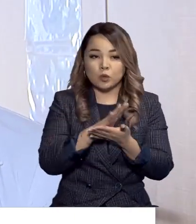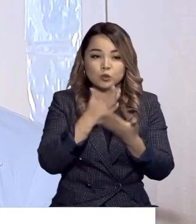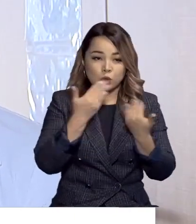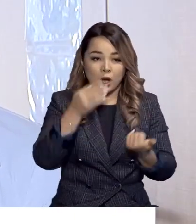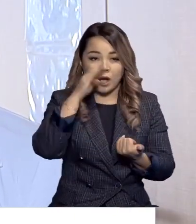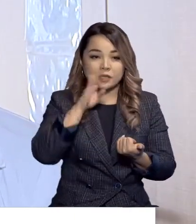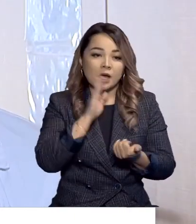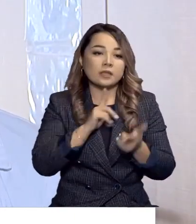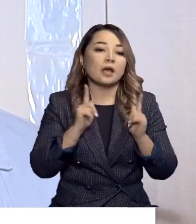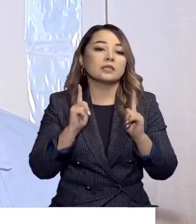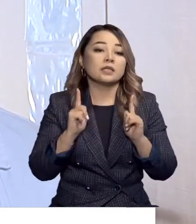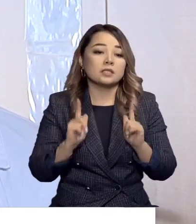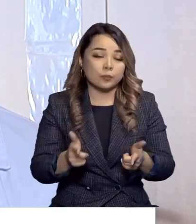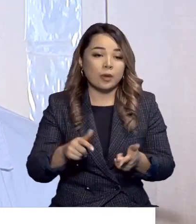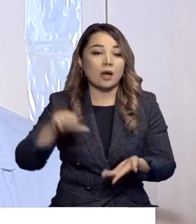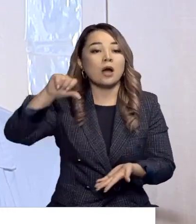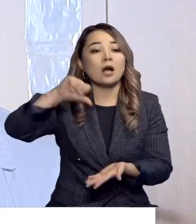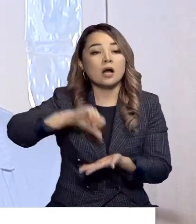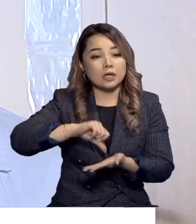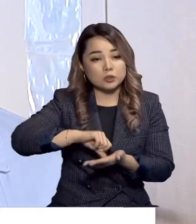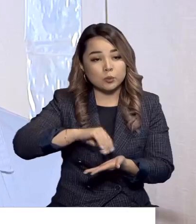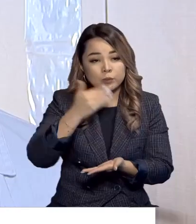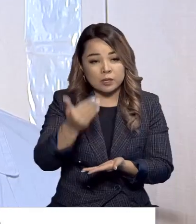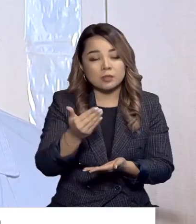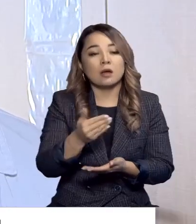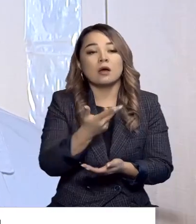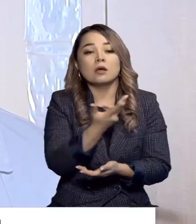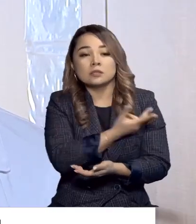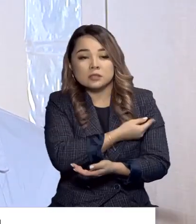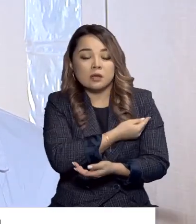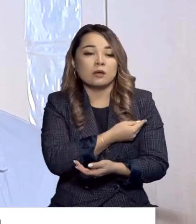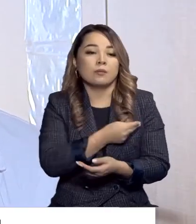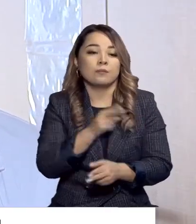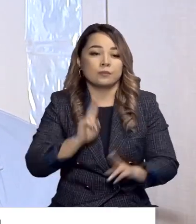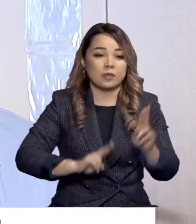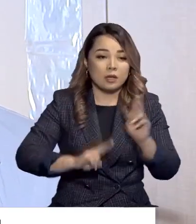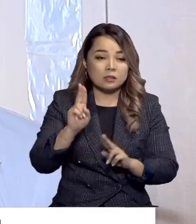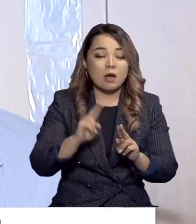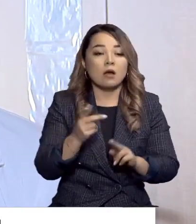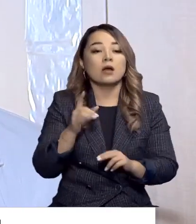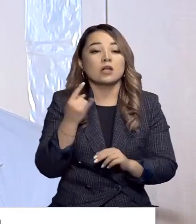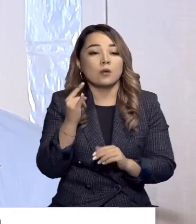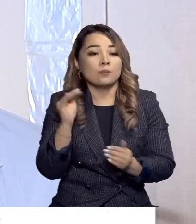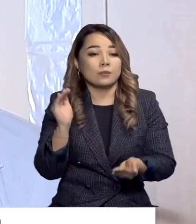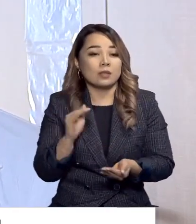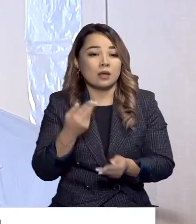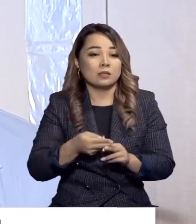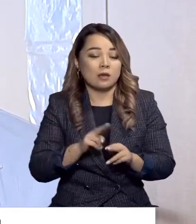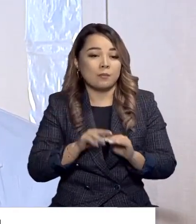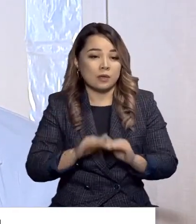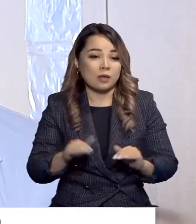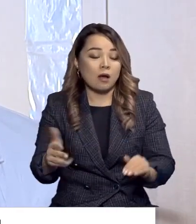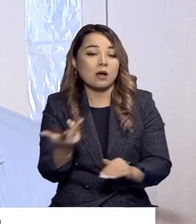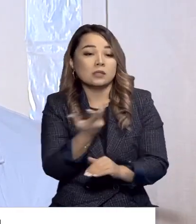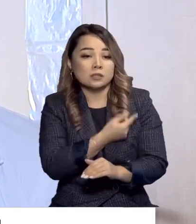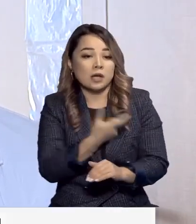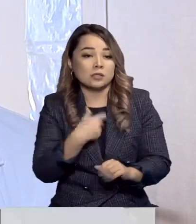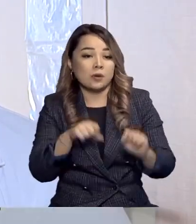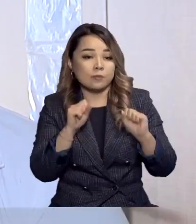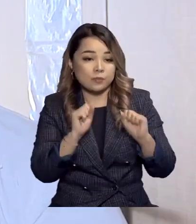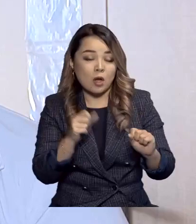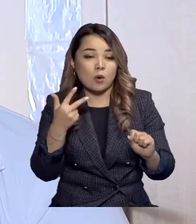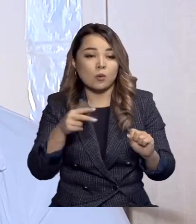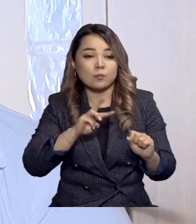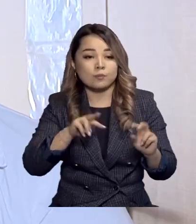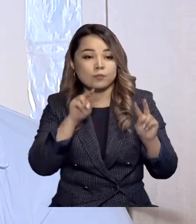келісуімен, ата-ананың қатысуымен Pfizer вакцинасы салынады. Бала вакцина алғаннан кейін 30 минут дәрігердің қарауында болады, және